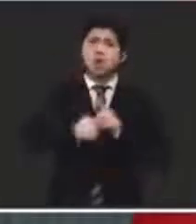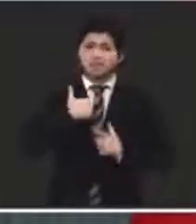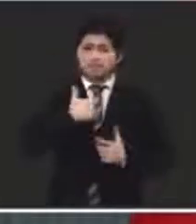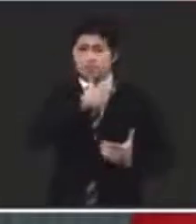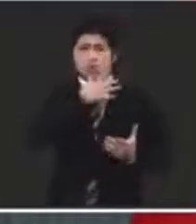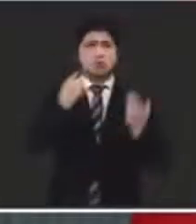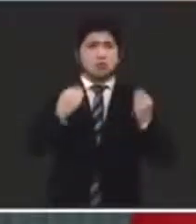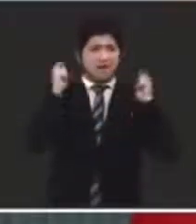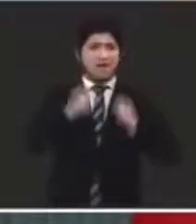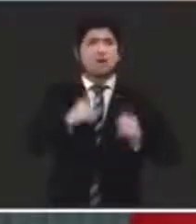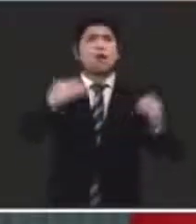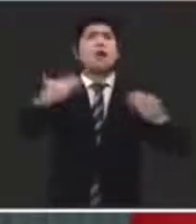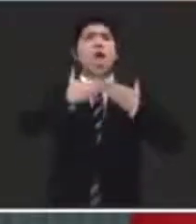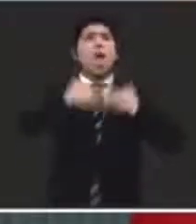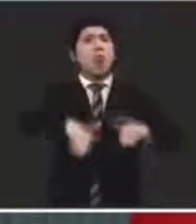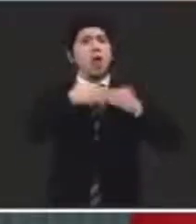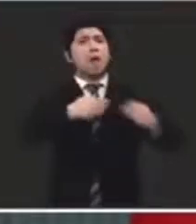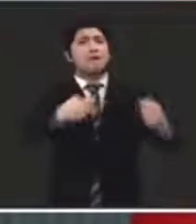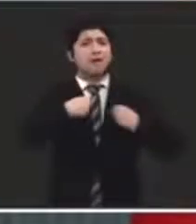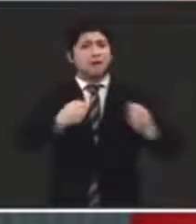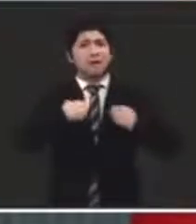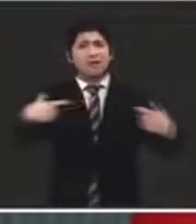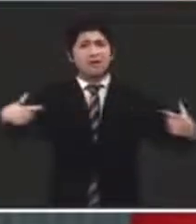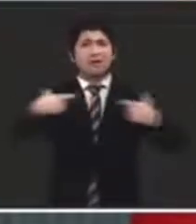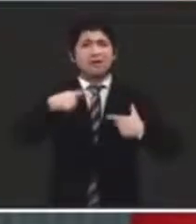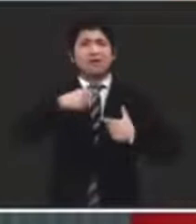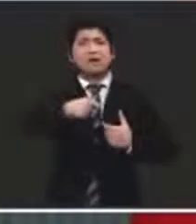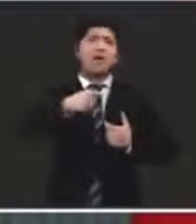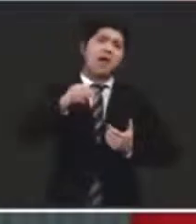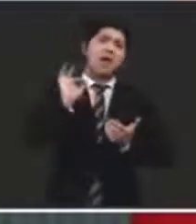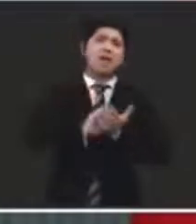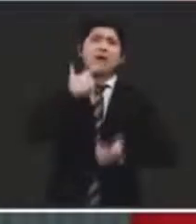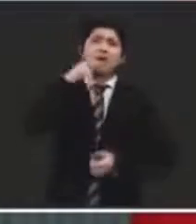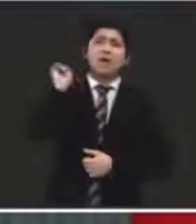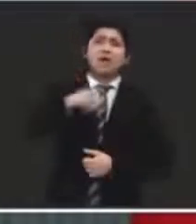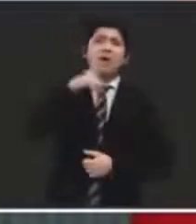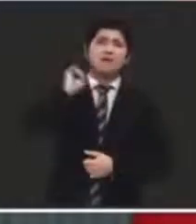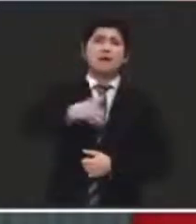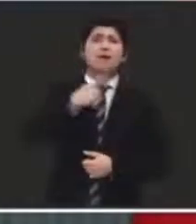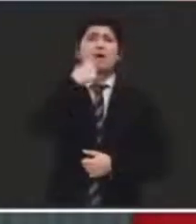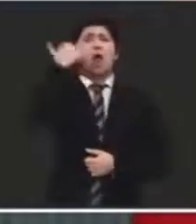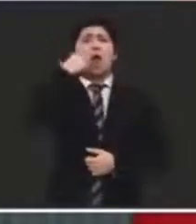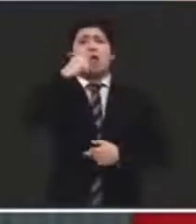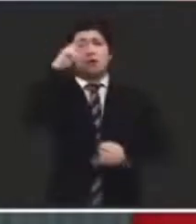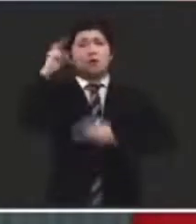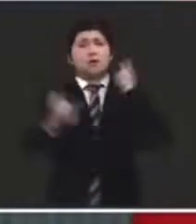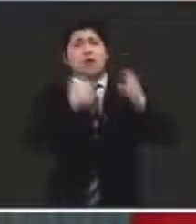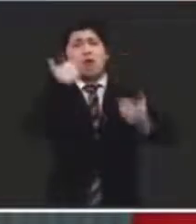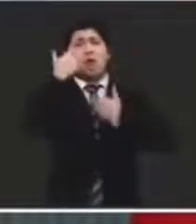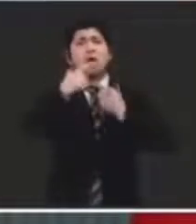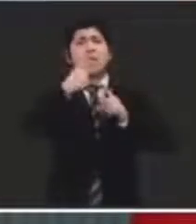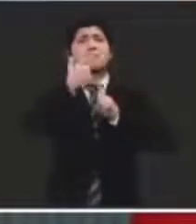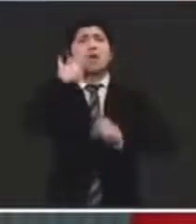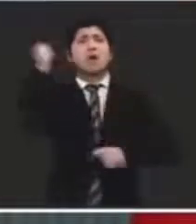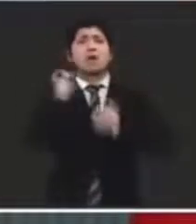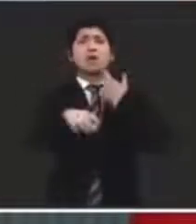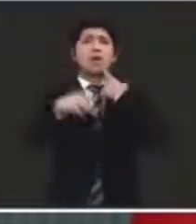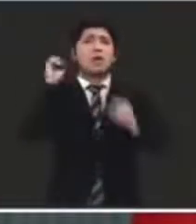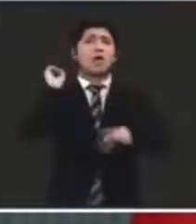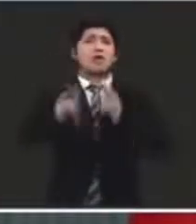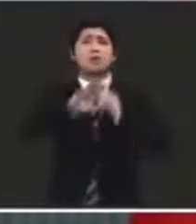engellemek için yürütülen karalama kampanyalarını söylenen yalanları atılan iftiraları